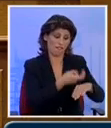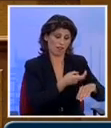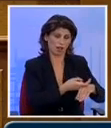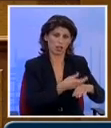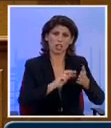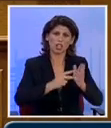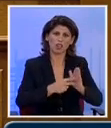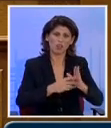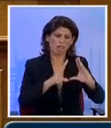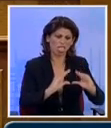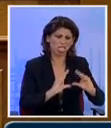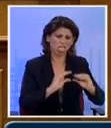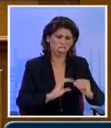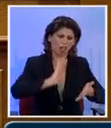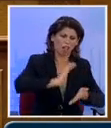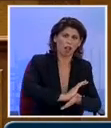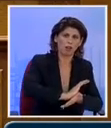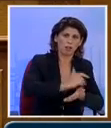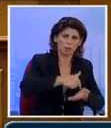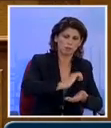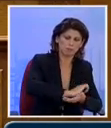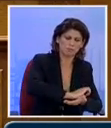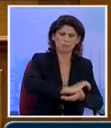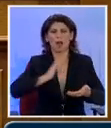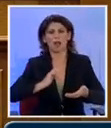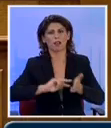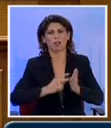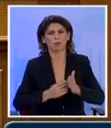την ξεκολλήσαμε. Δεν συμφωνούμε σε όλα